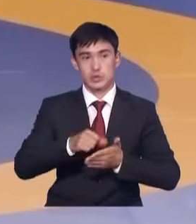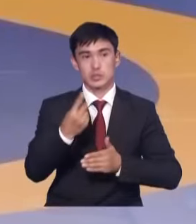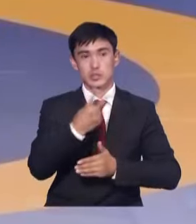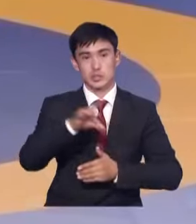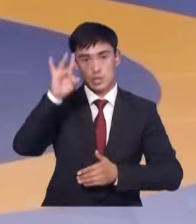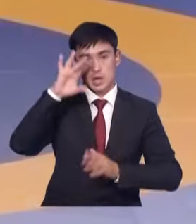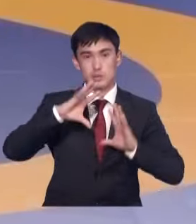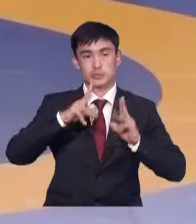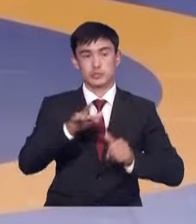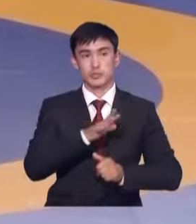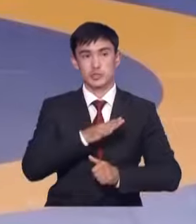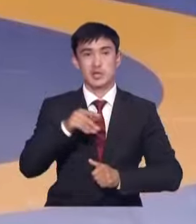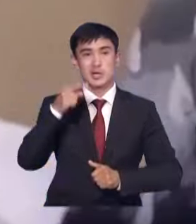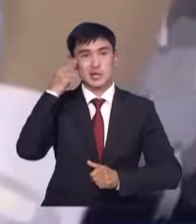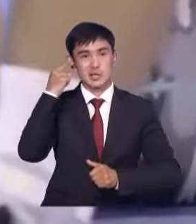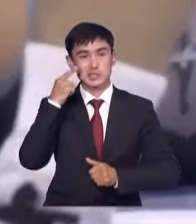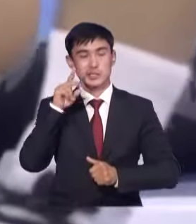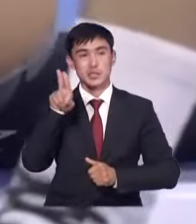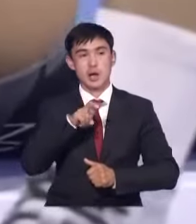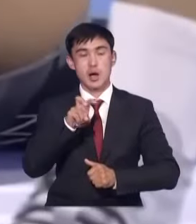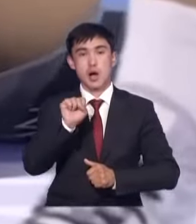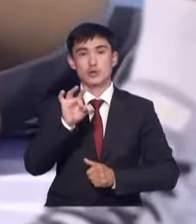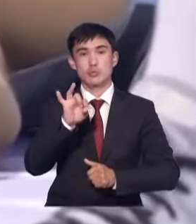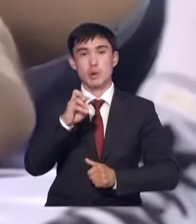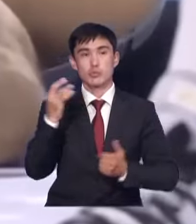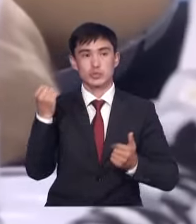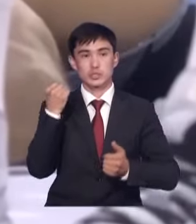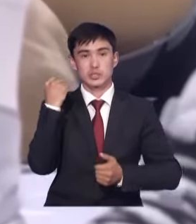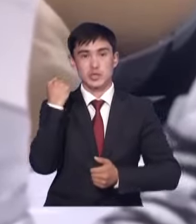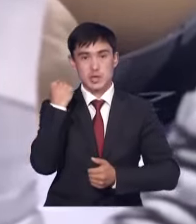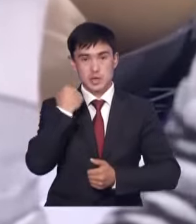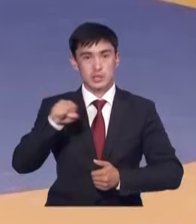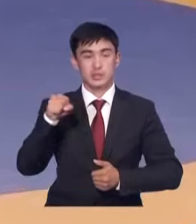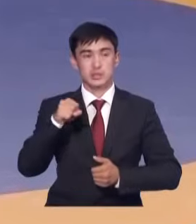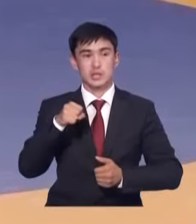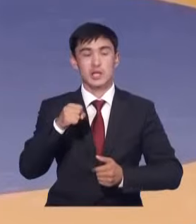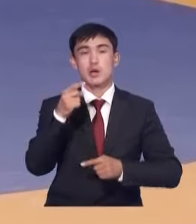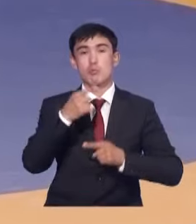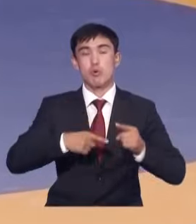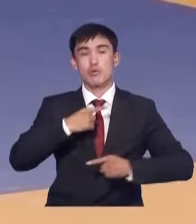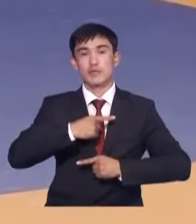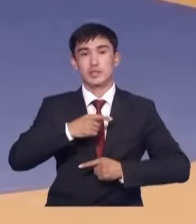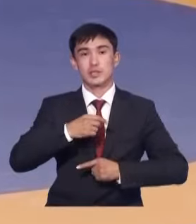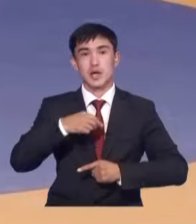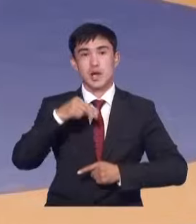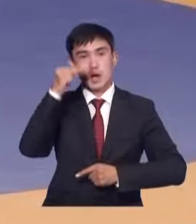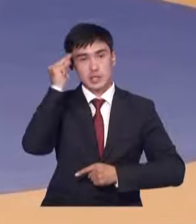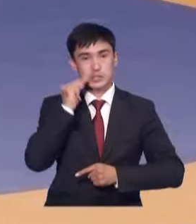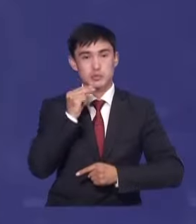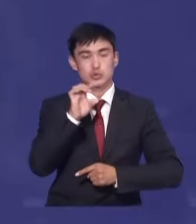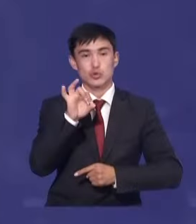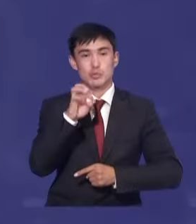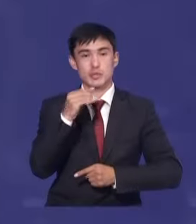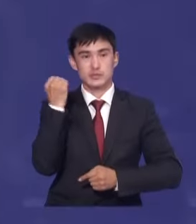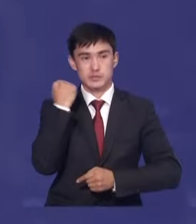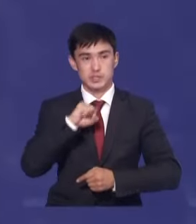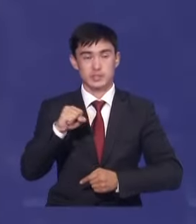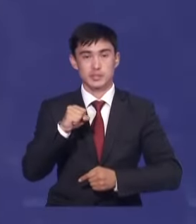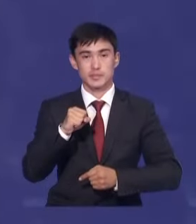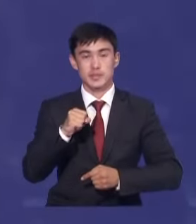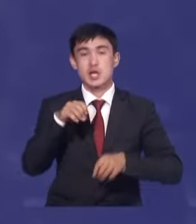дүркін әлем чемпионы қырғызстандық Ақжол Махмудовты ширек финалда қапы қалдырса, жартылай финалда әзербайжандық Санан Сүлейменовті сан